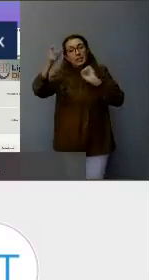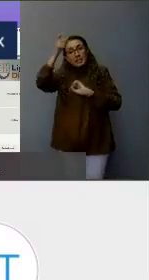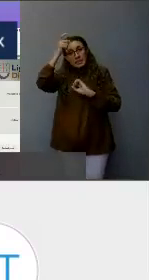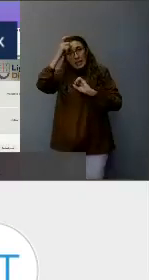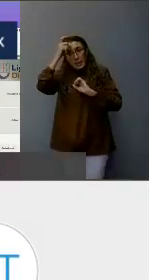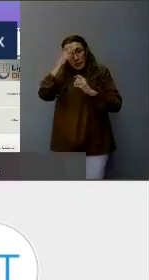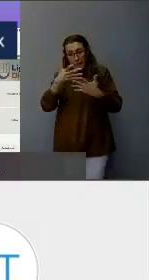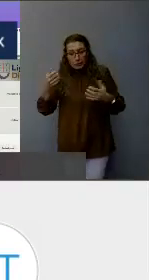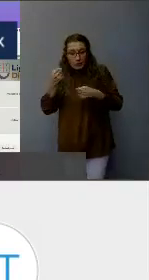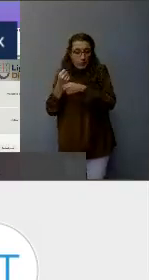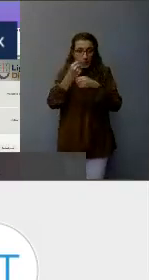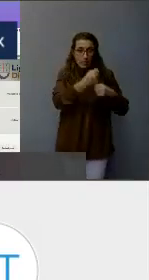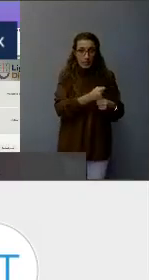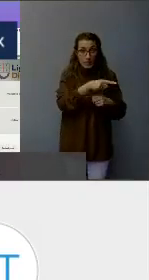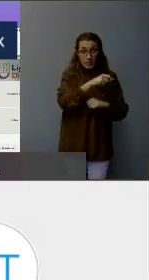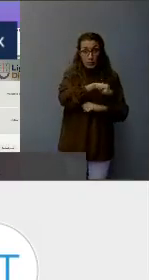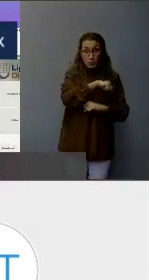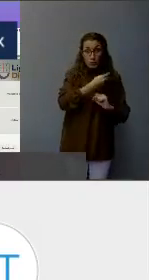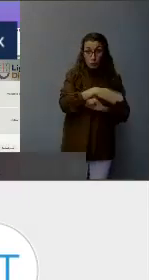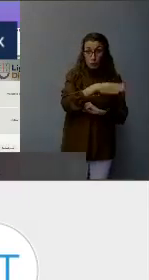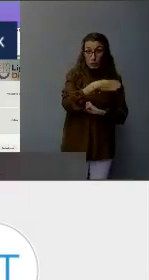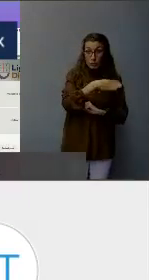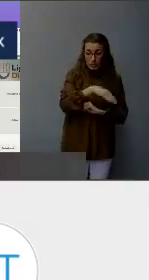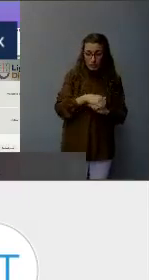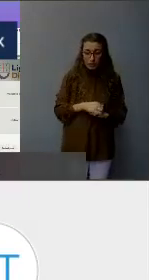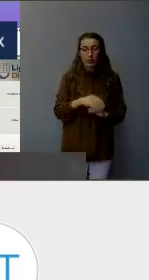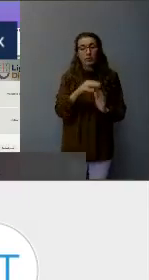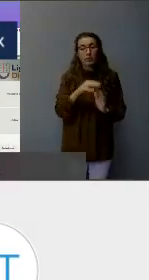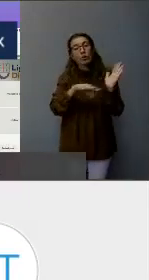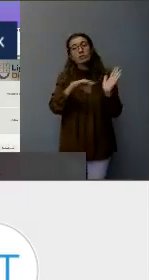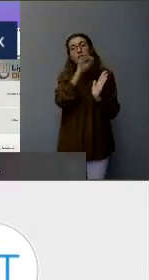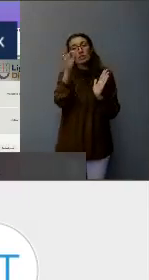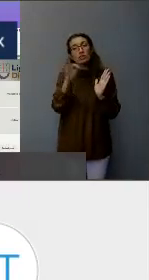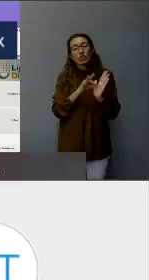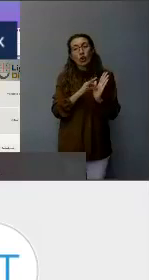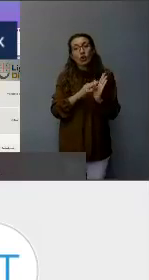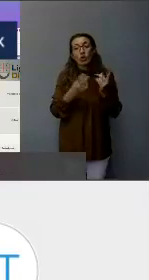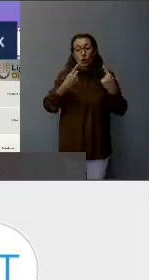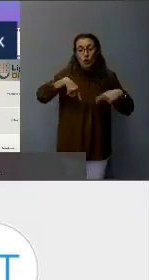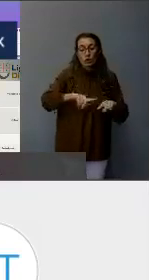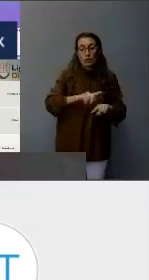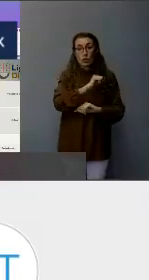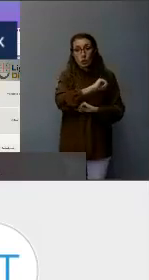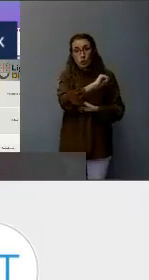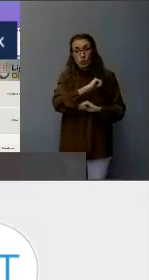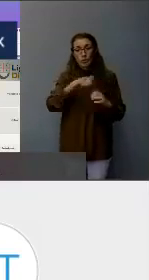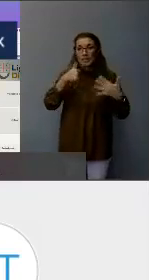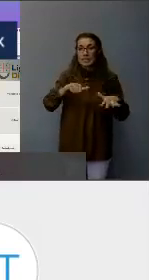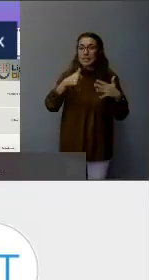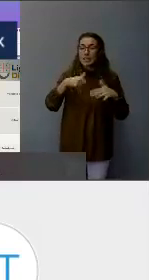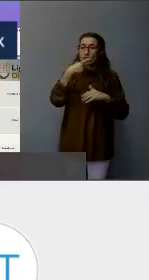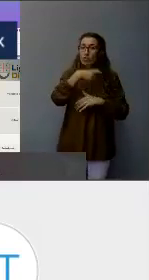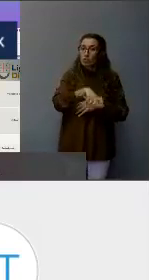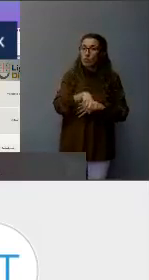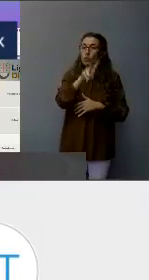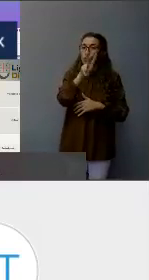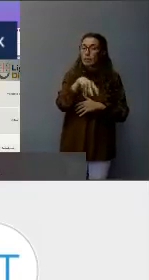ordine del giorno del consiglio comunale del 16 giugno 2020